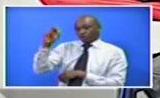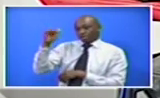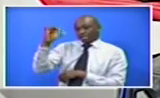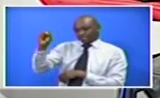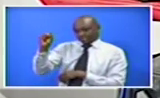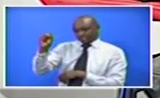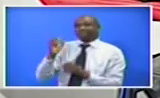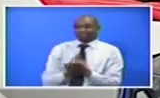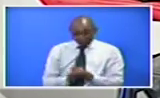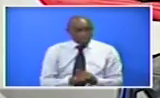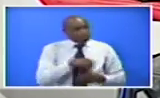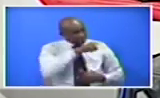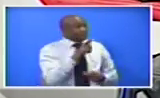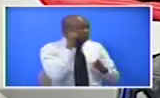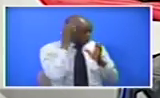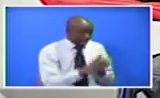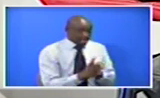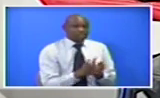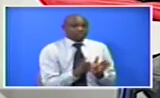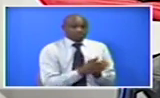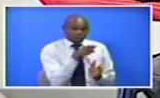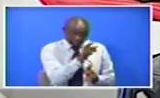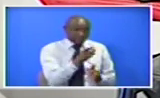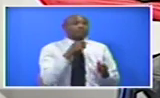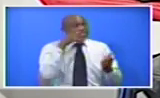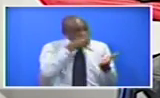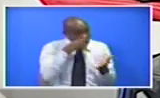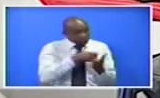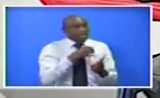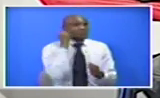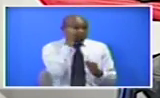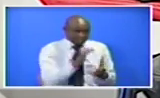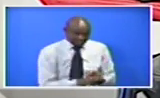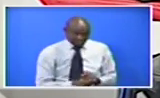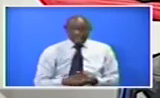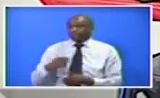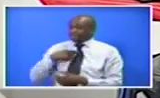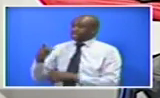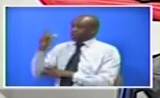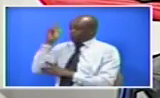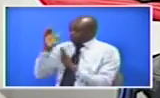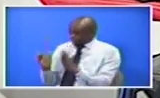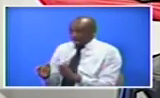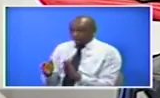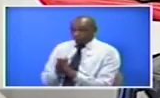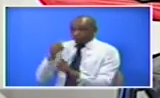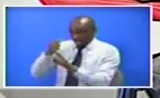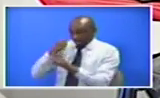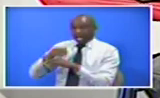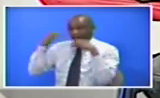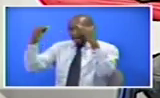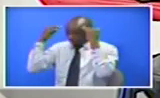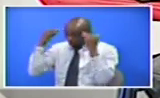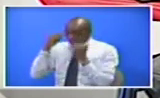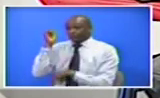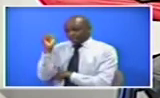Aha. Asante. Wewe ni wakili mwanasheria na vile vile umeamua kujitosa katika siasa. Mimi ni wakili wa Advocate of the High Court of Kenya. Mm-hmm.